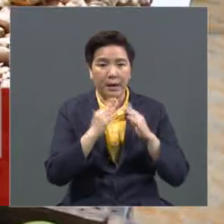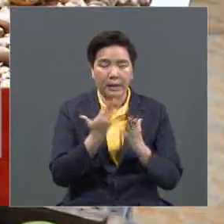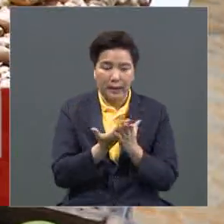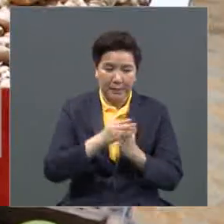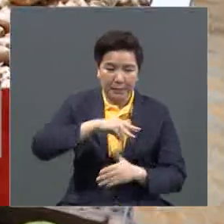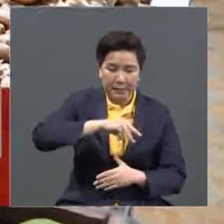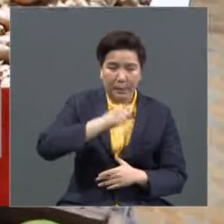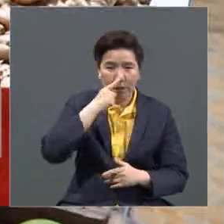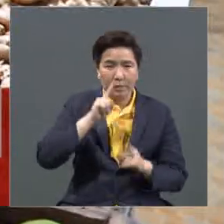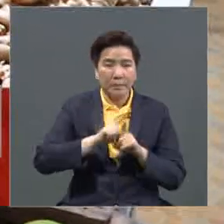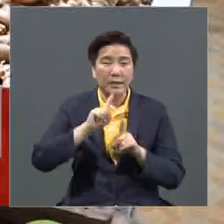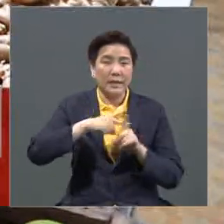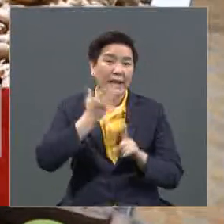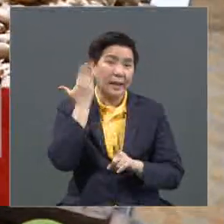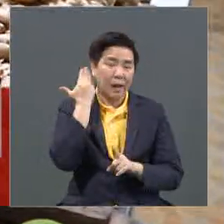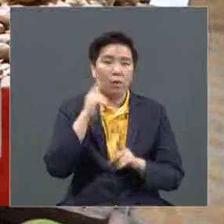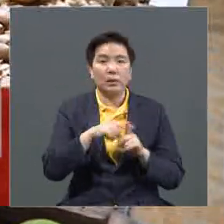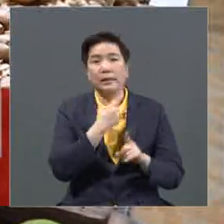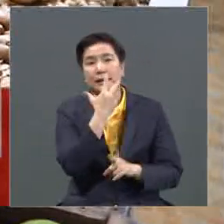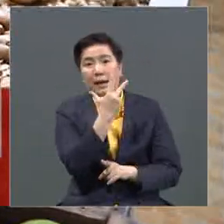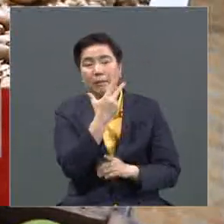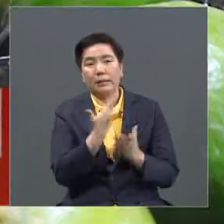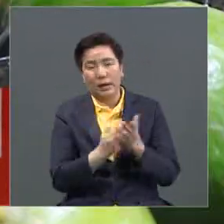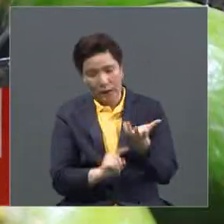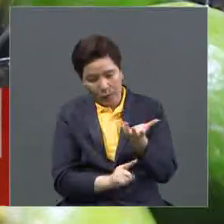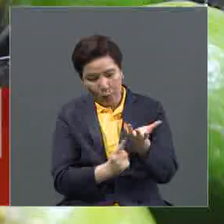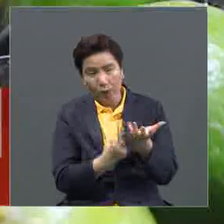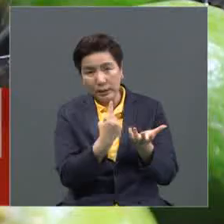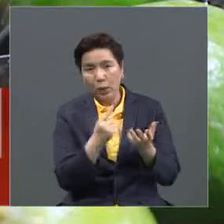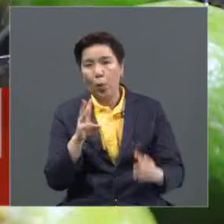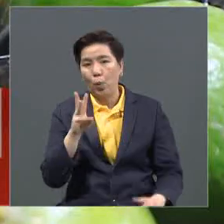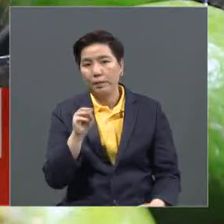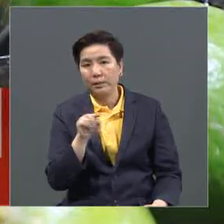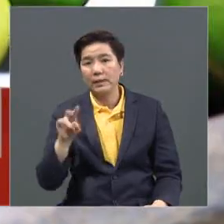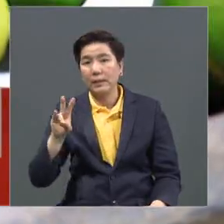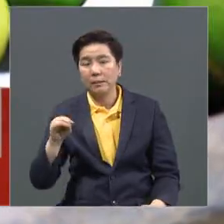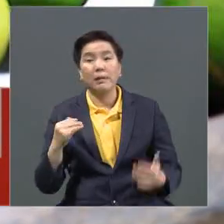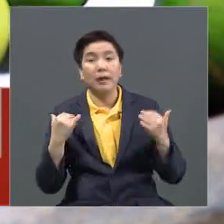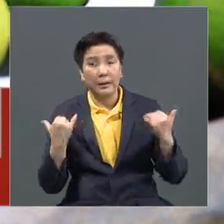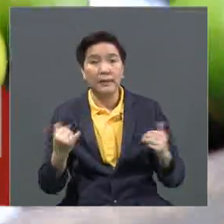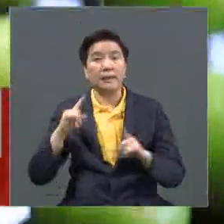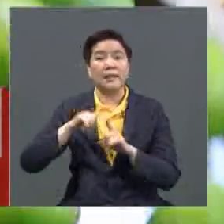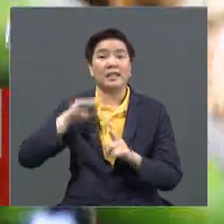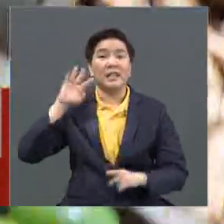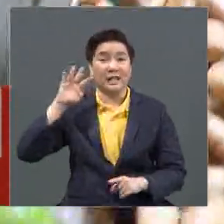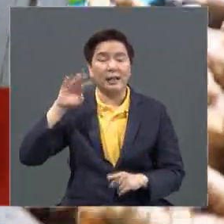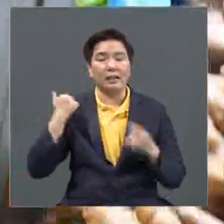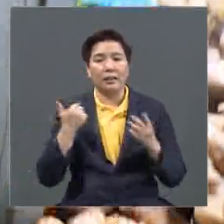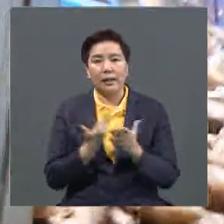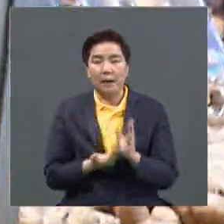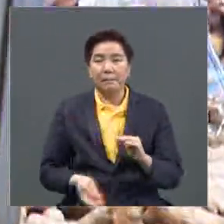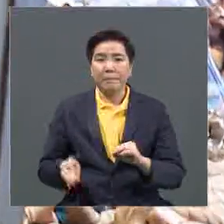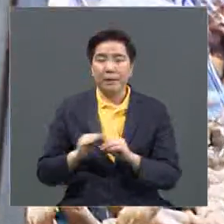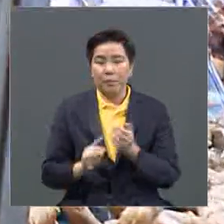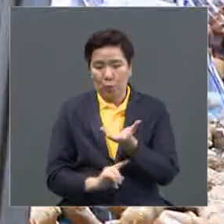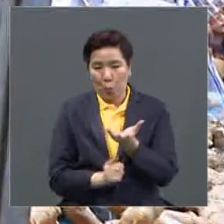พื้นเมืองจากช่วงปลายเดือนก่อนคือมีนาคมเนี่ยอยู่ที่กิโลกรัมละ 60-70บาทแต่ว่าพอย่างเข้าสู่เดือนเมษายนครับปรับขึ้น